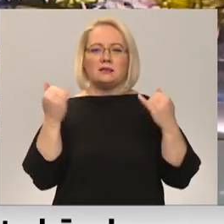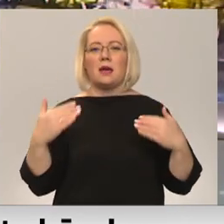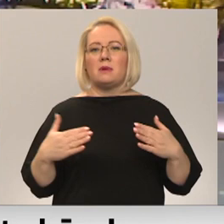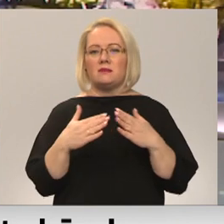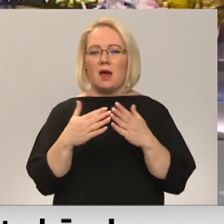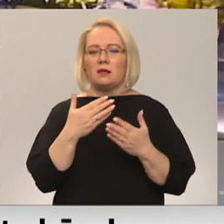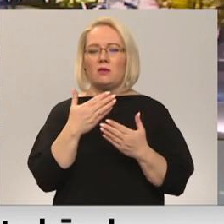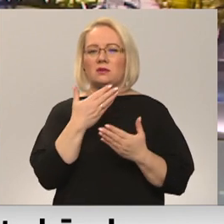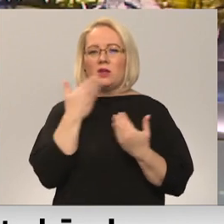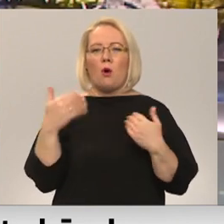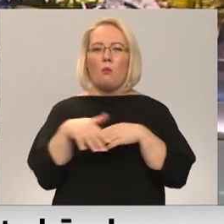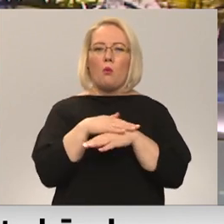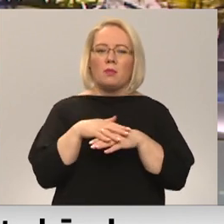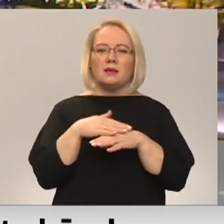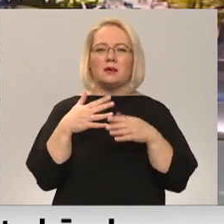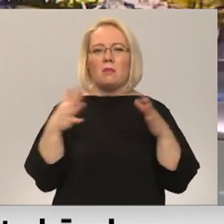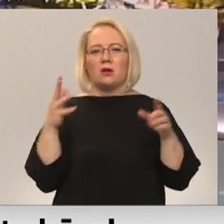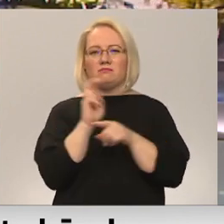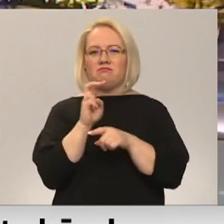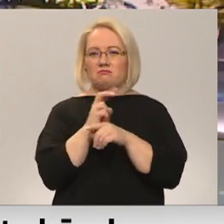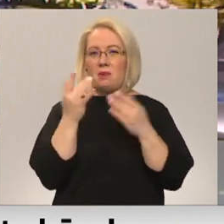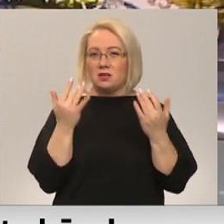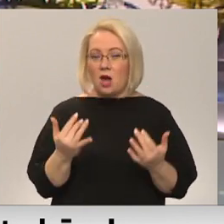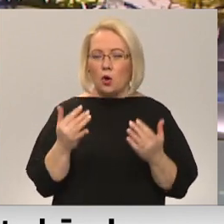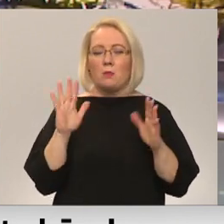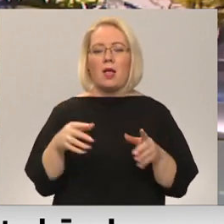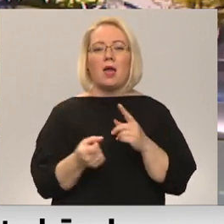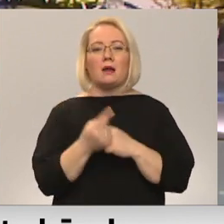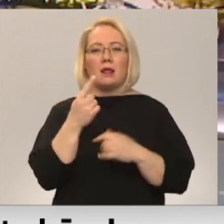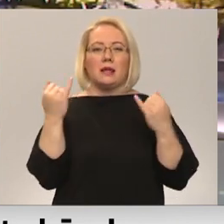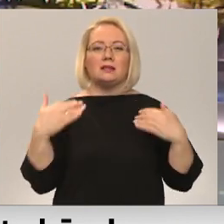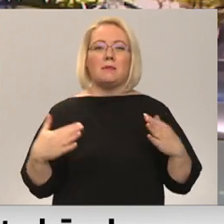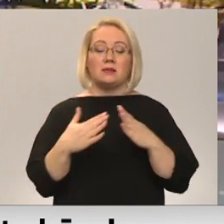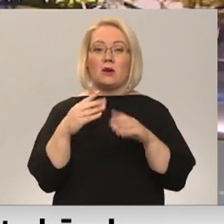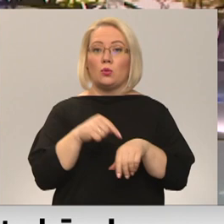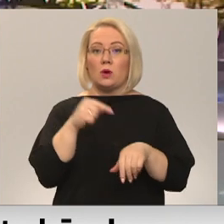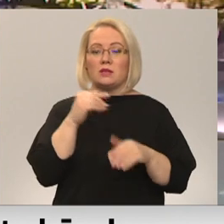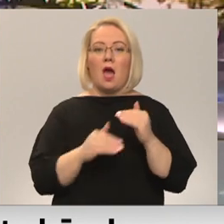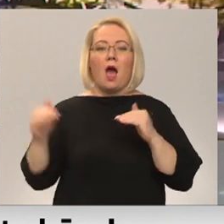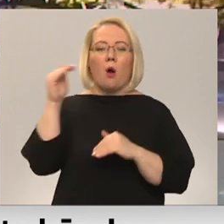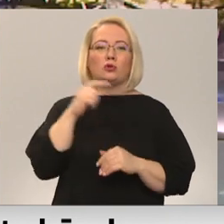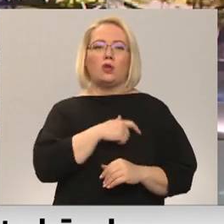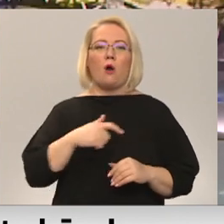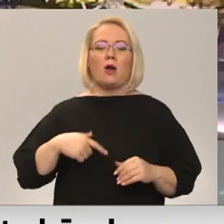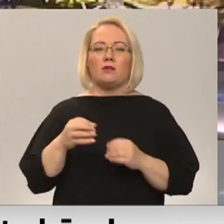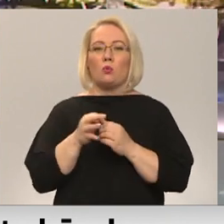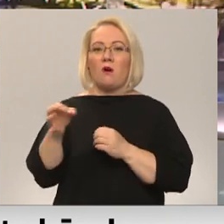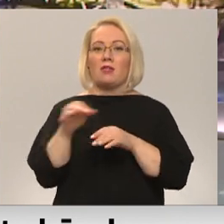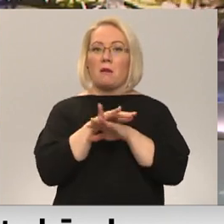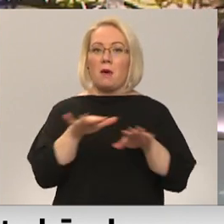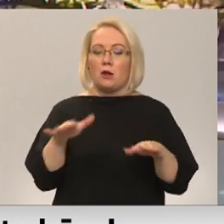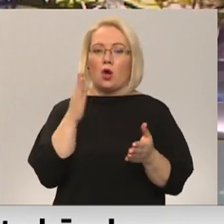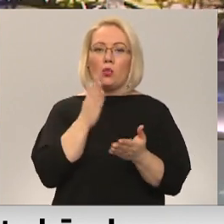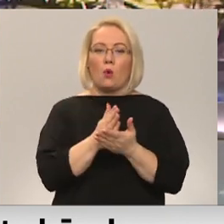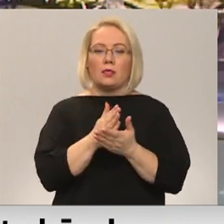bez publiskiem un plaši apmeklētiem pasākumiem. Taču, lai radītu Ziemassvētku noskaņu Augšdaugavas novada bērniem, tur notika kopīga